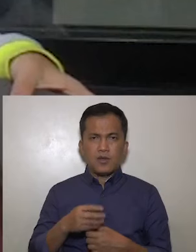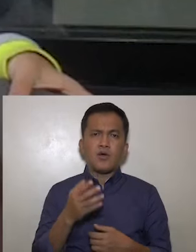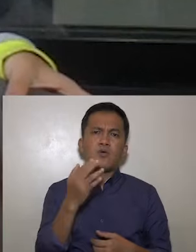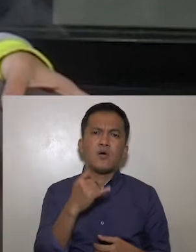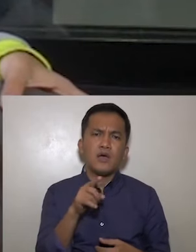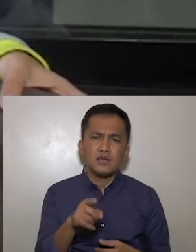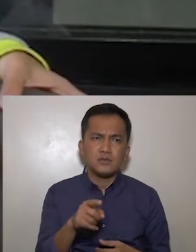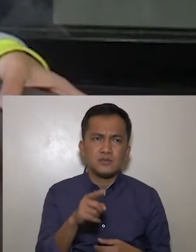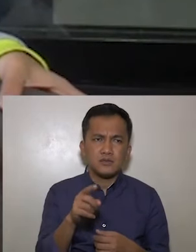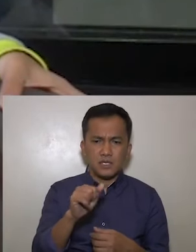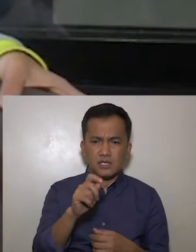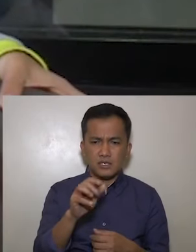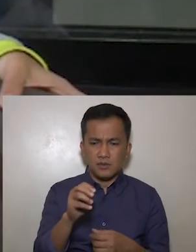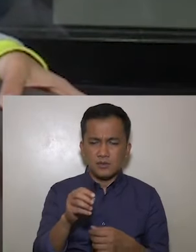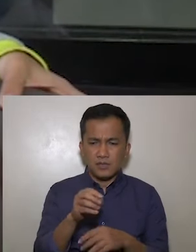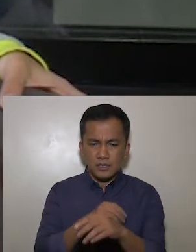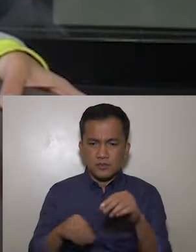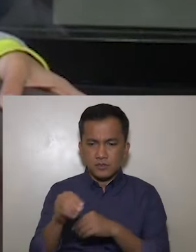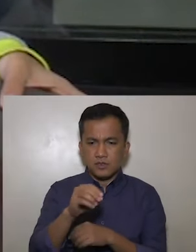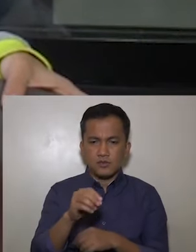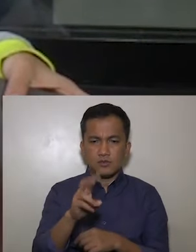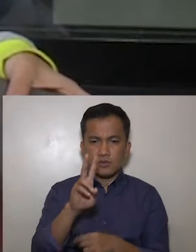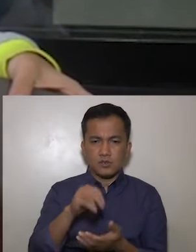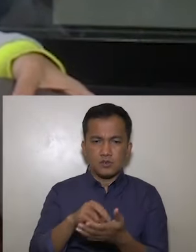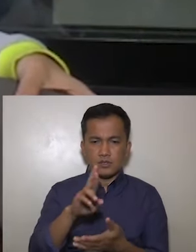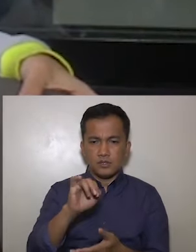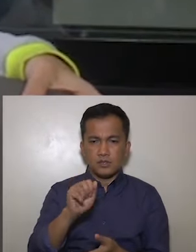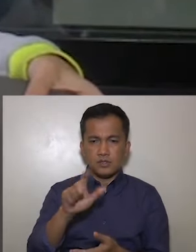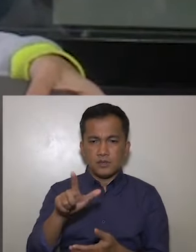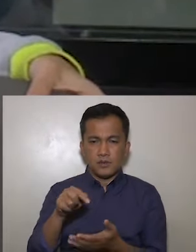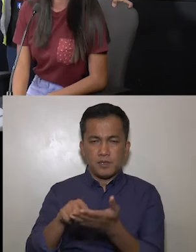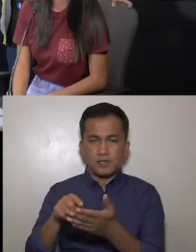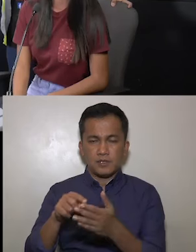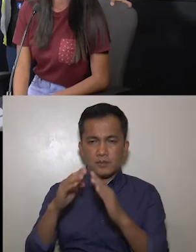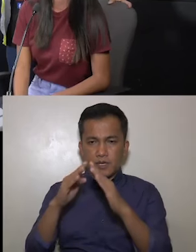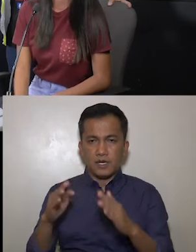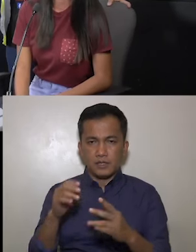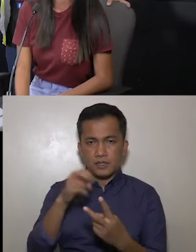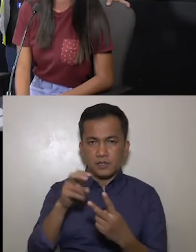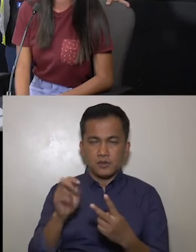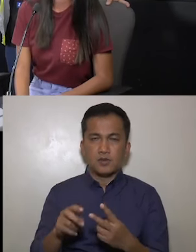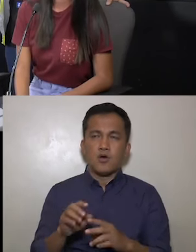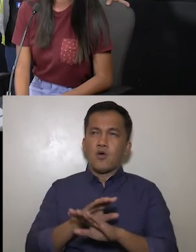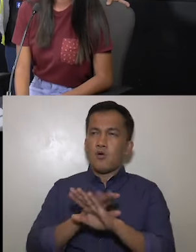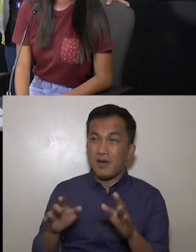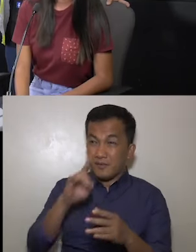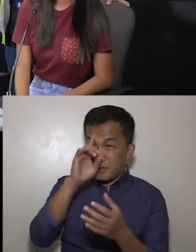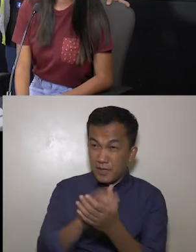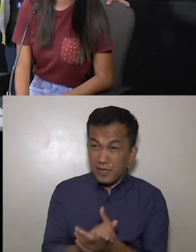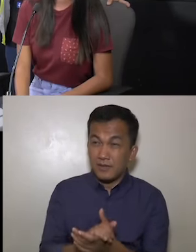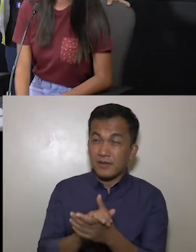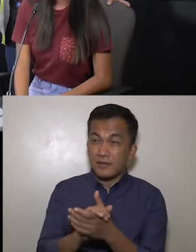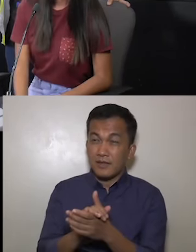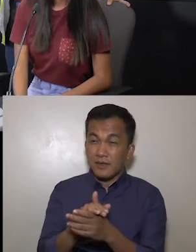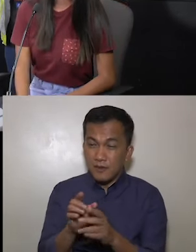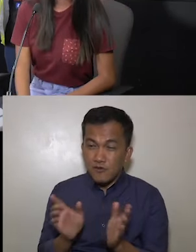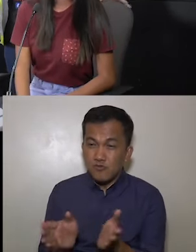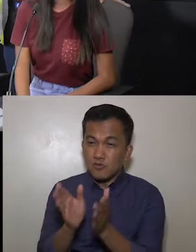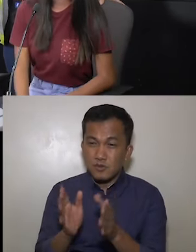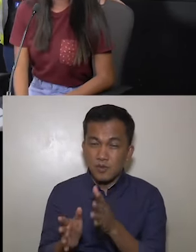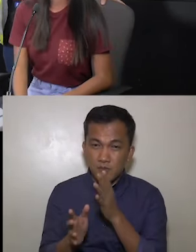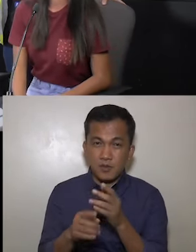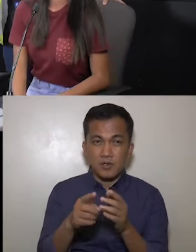akin. Pero ba't ganon, yung ATM mo nasasanla mo ng 2,000 real pambayad ng bahay? Yun ang kabit mo. Maniwala kasi sa nagsusursul sa mama mo.